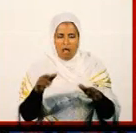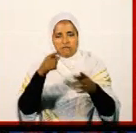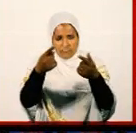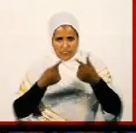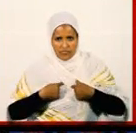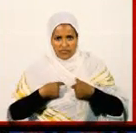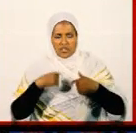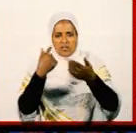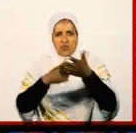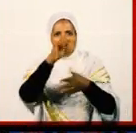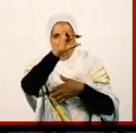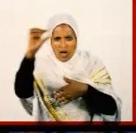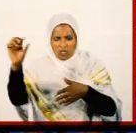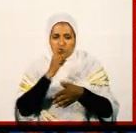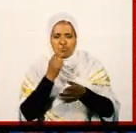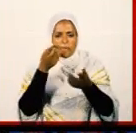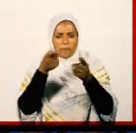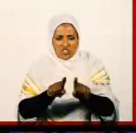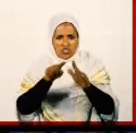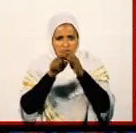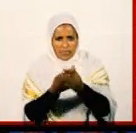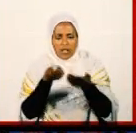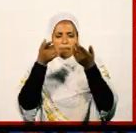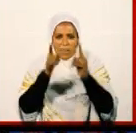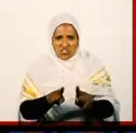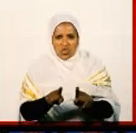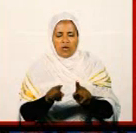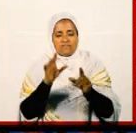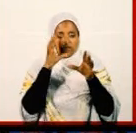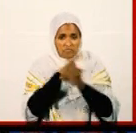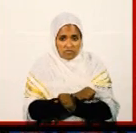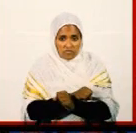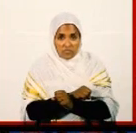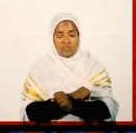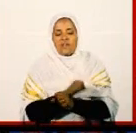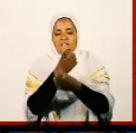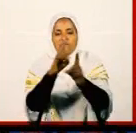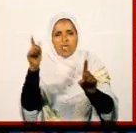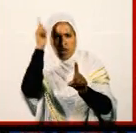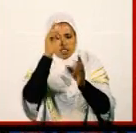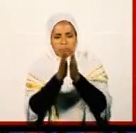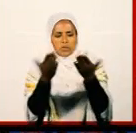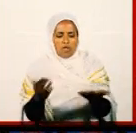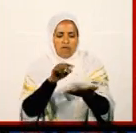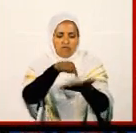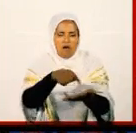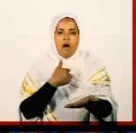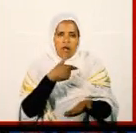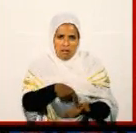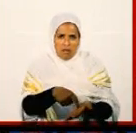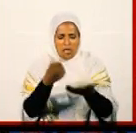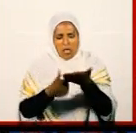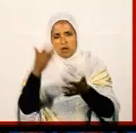አውጥቶ መቼ ተጀምሮ መቼ እንደሚያልቅ ፍትሐ ነገሥቱን ማየት ነው። እንግዲህ ከፍትሐ ነገሥቱ ውጭ ያለ ህግ የለንም። ይህን ነው